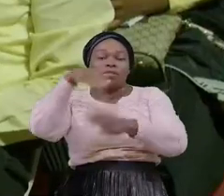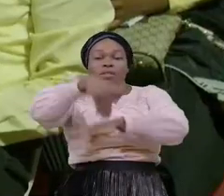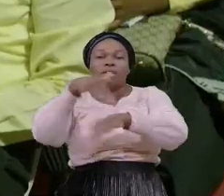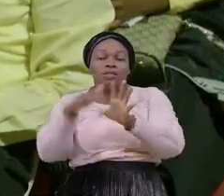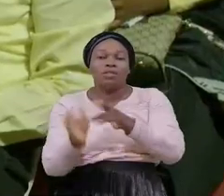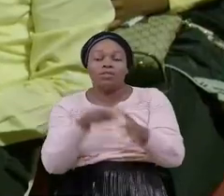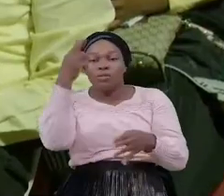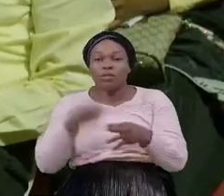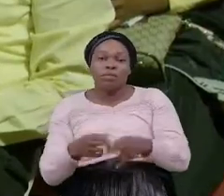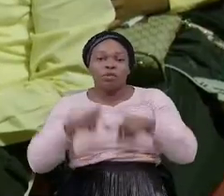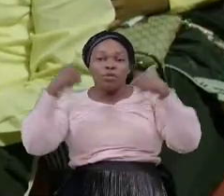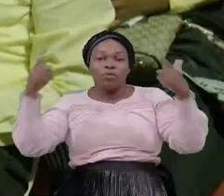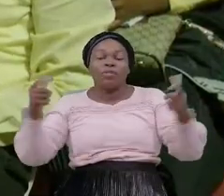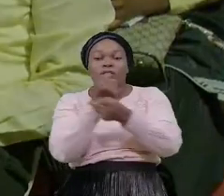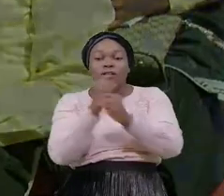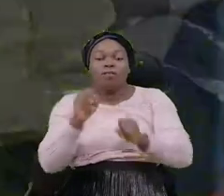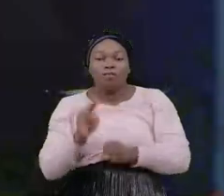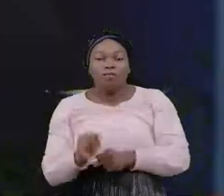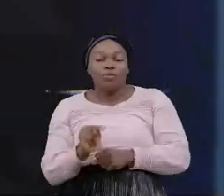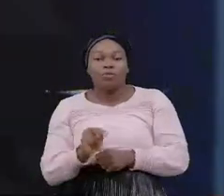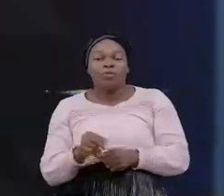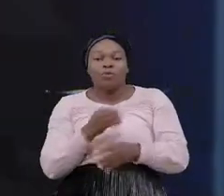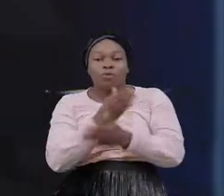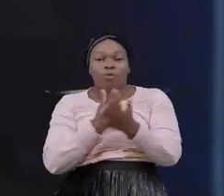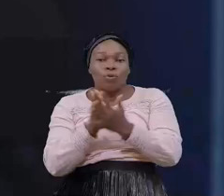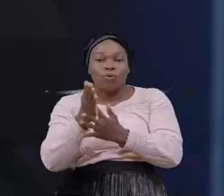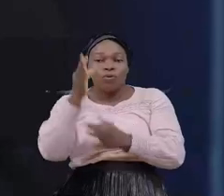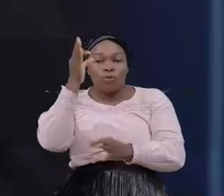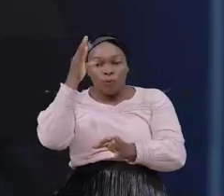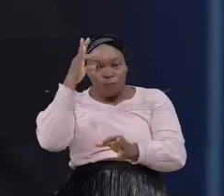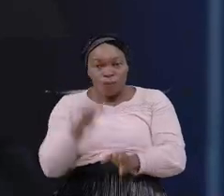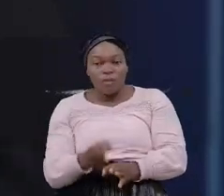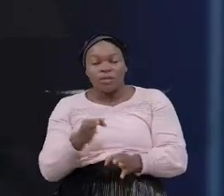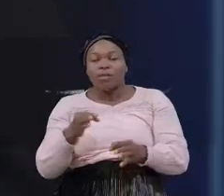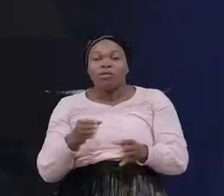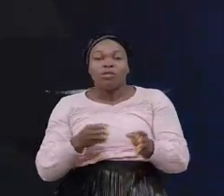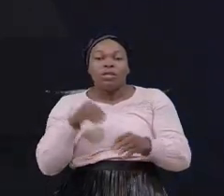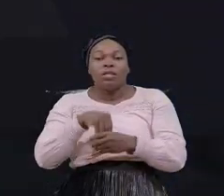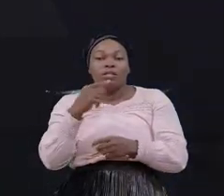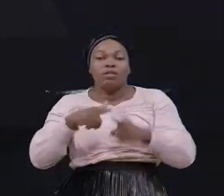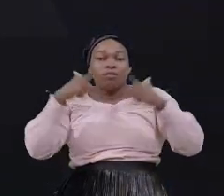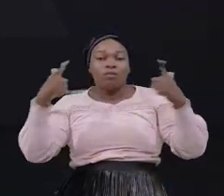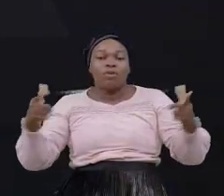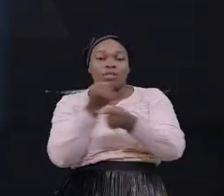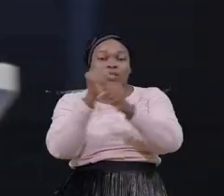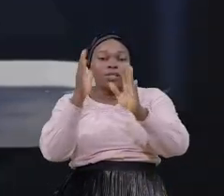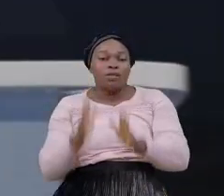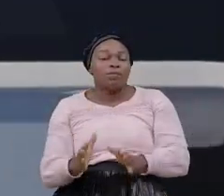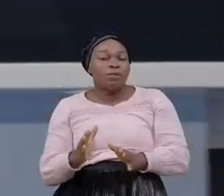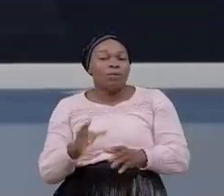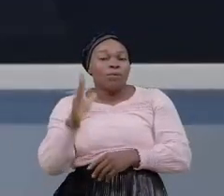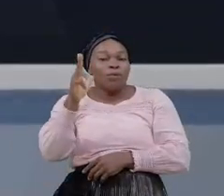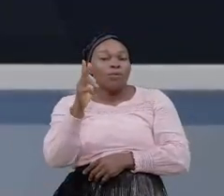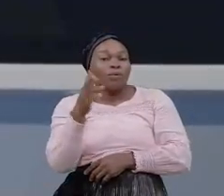ce soir. Le grand salut à travers la foi au grand sauveur. Nous allons voir